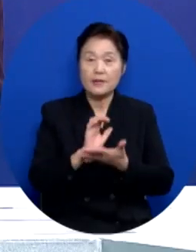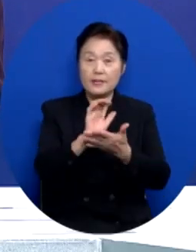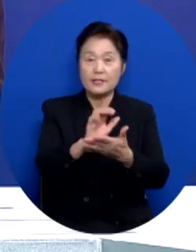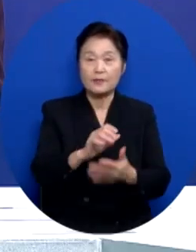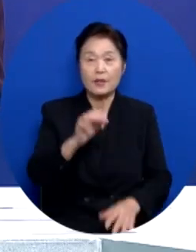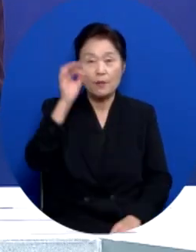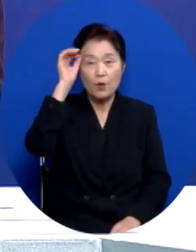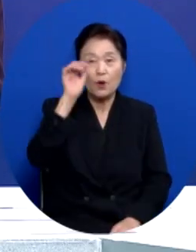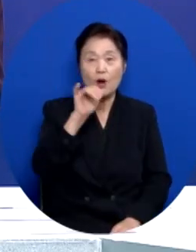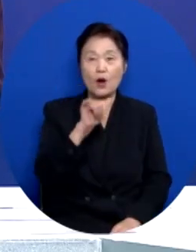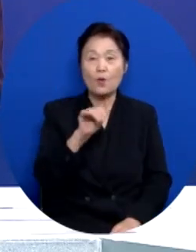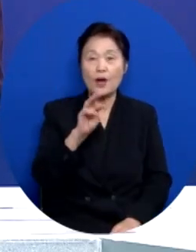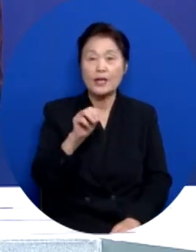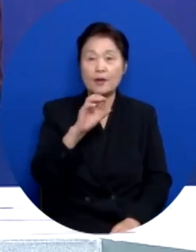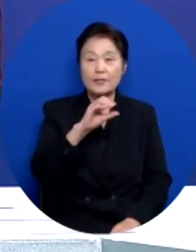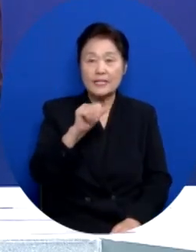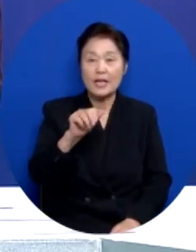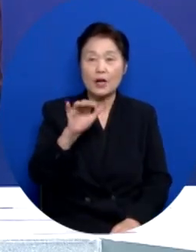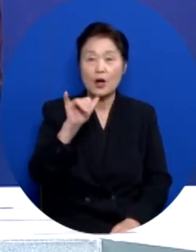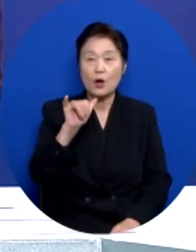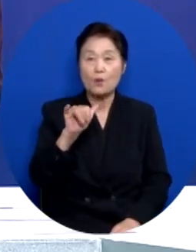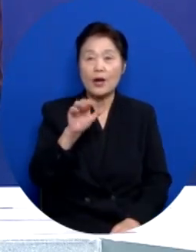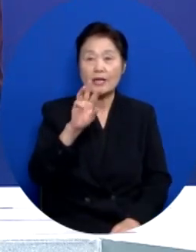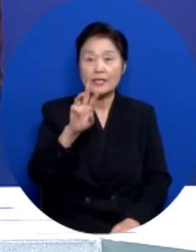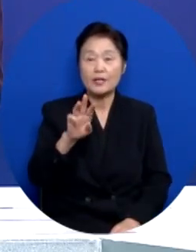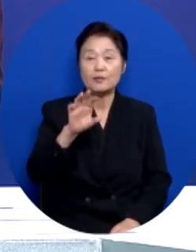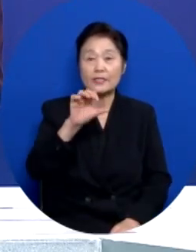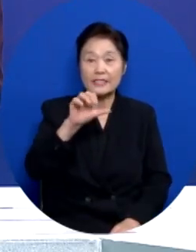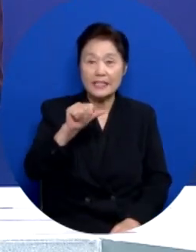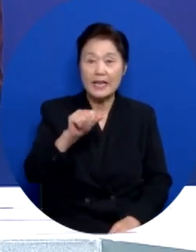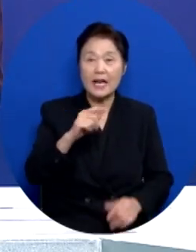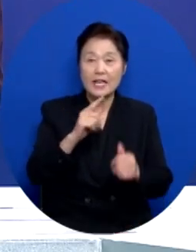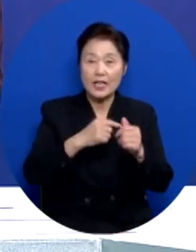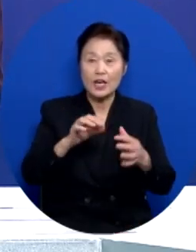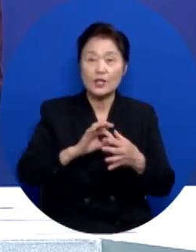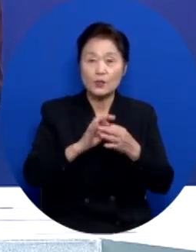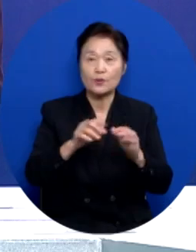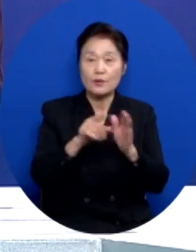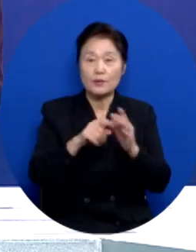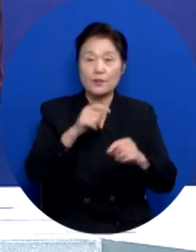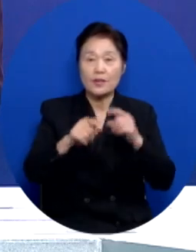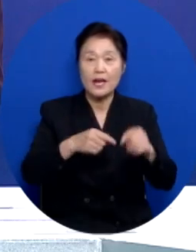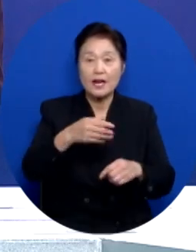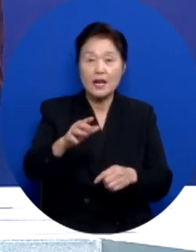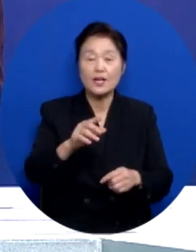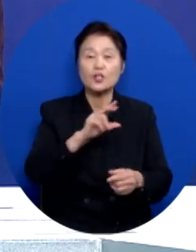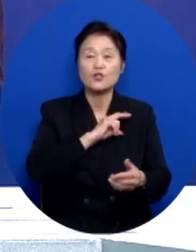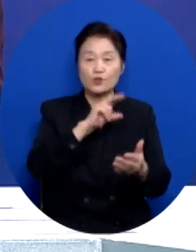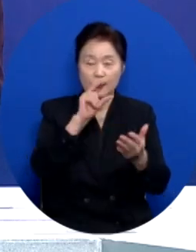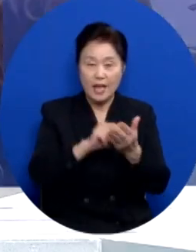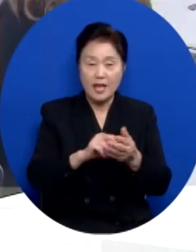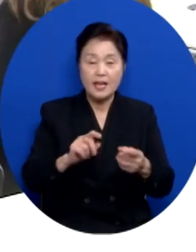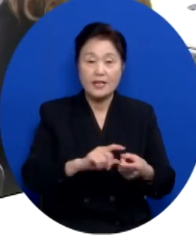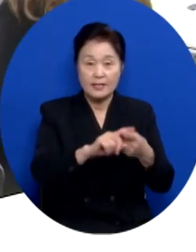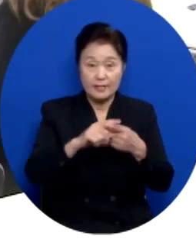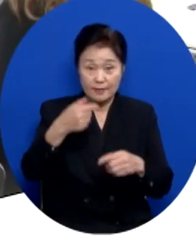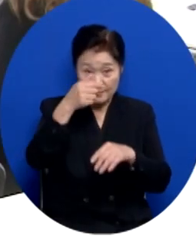포항 YMCA와 YWCA가 자연을 통해 믿음으로 나아가기를 주제로 연합 예배를 드렸습니다.